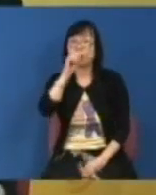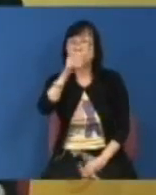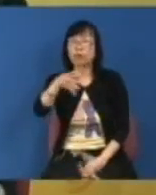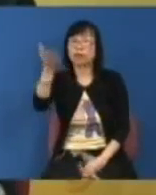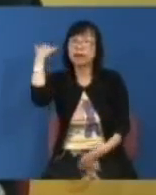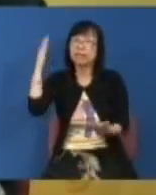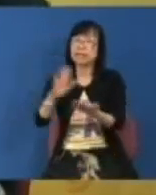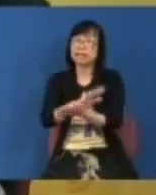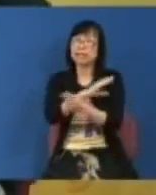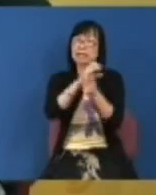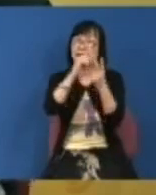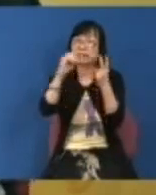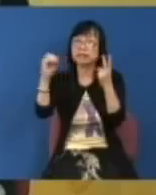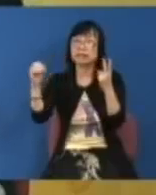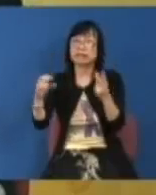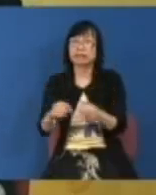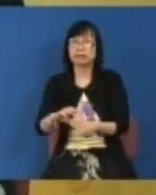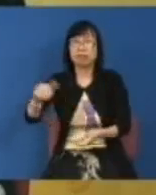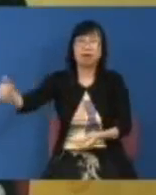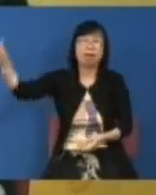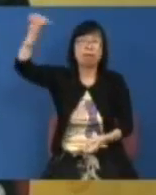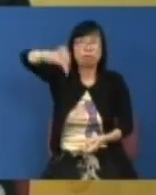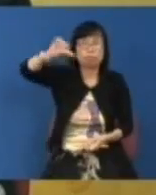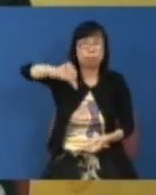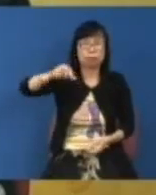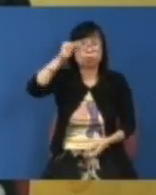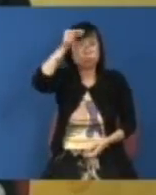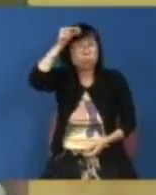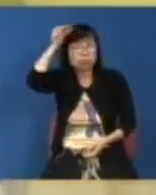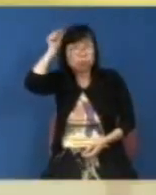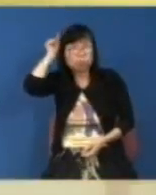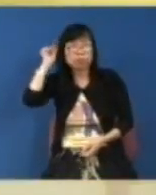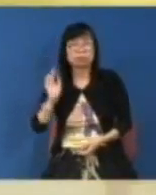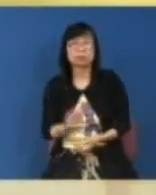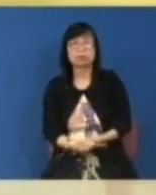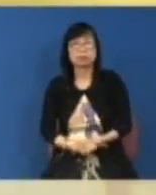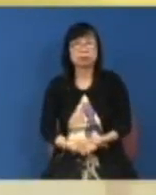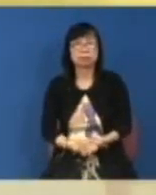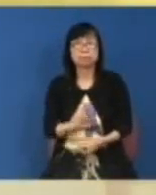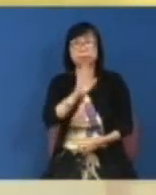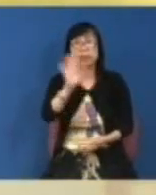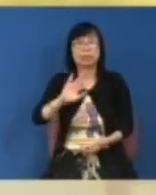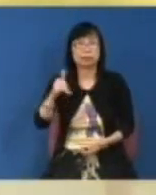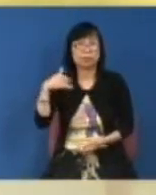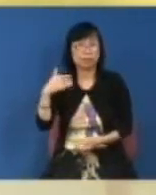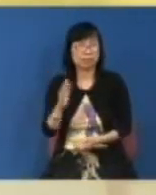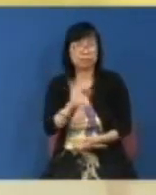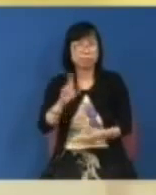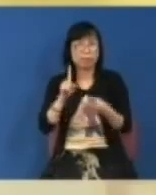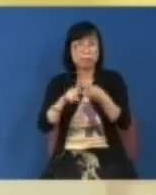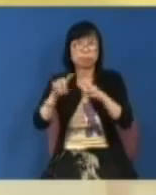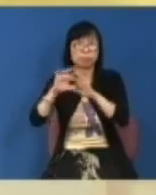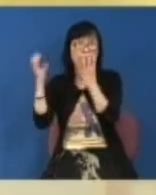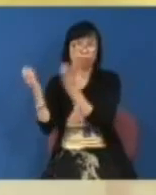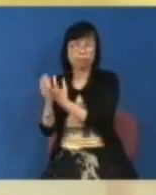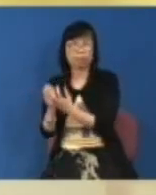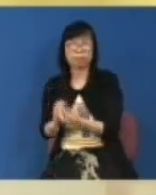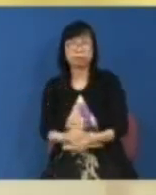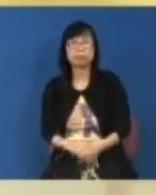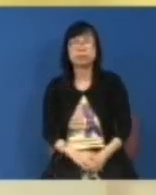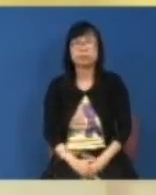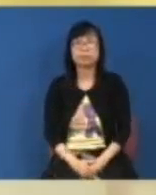有個整個叫倒董運動啊嘛，咁 倒董問題佢咩？唔好意思， 係啊， 梗唔係佢啦，梗唔